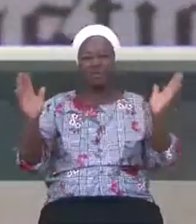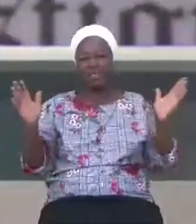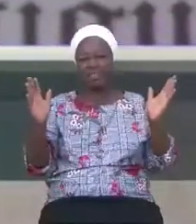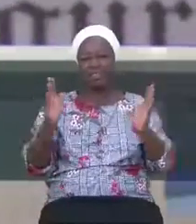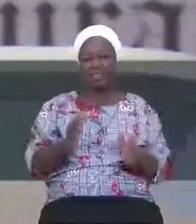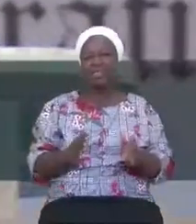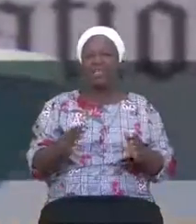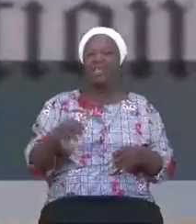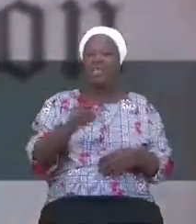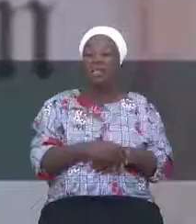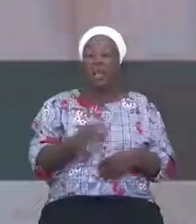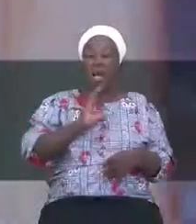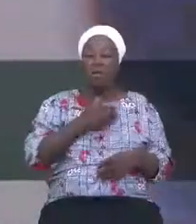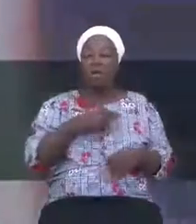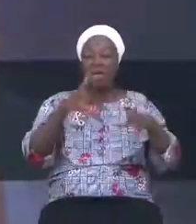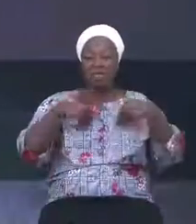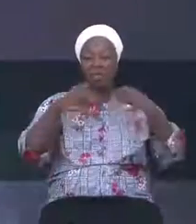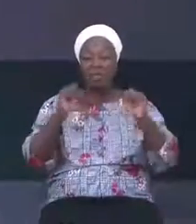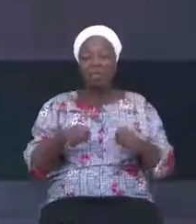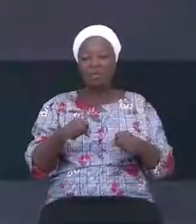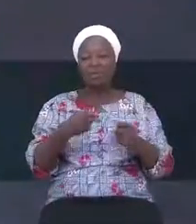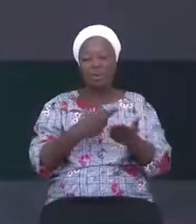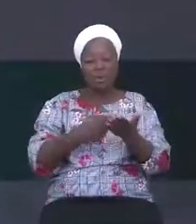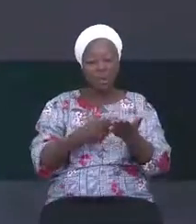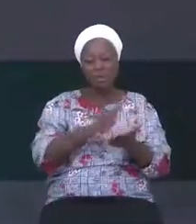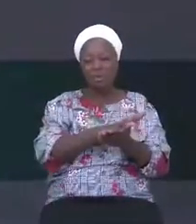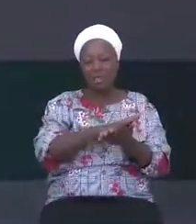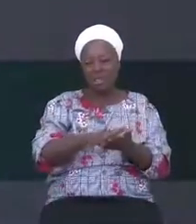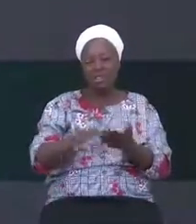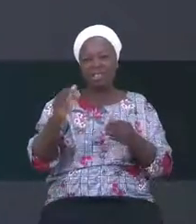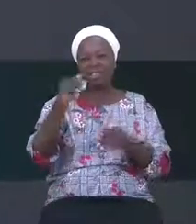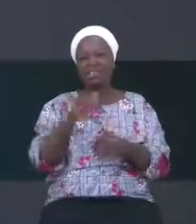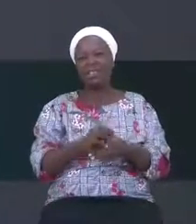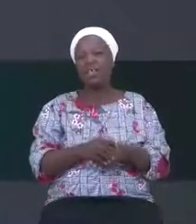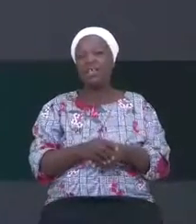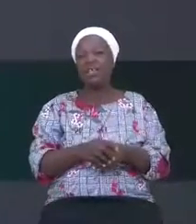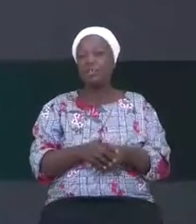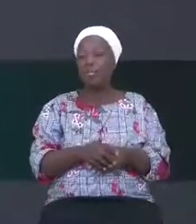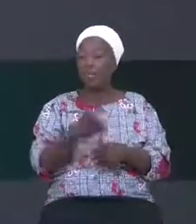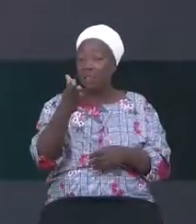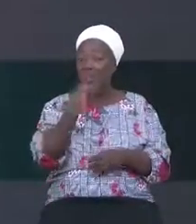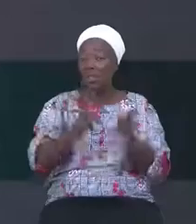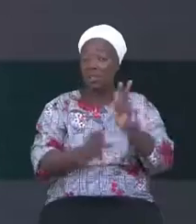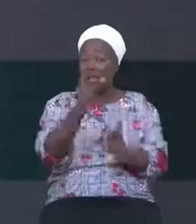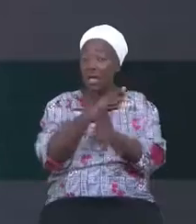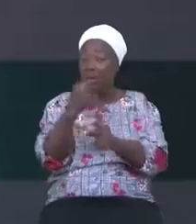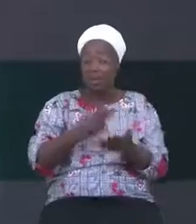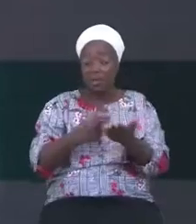Notre justice acceptable. Maintenant, il y a un type de justice qui n'est pas